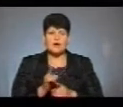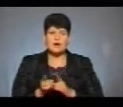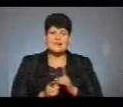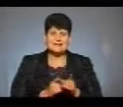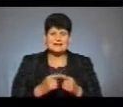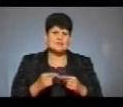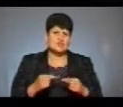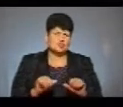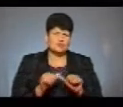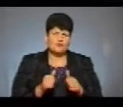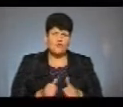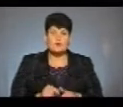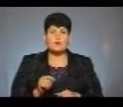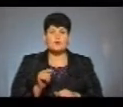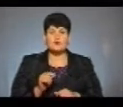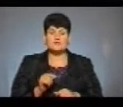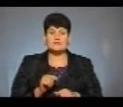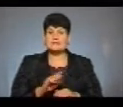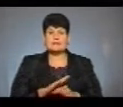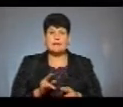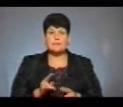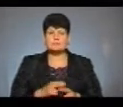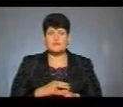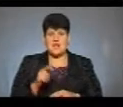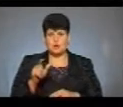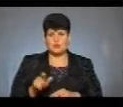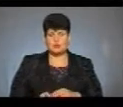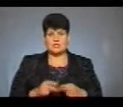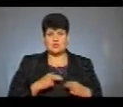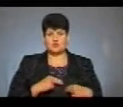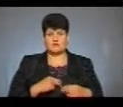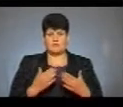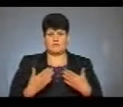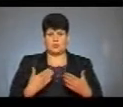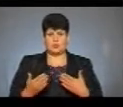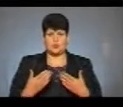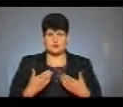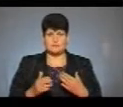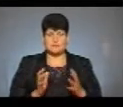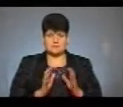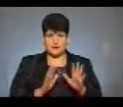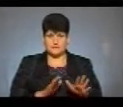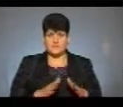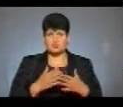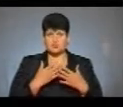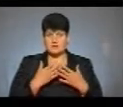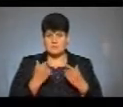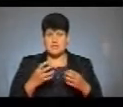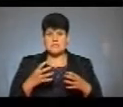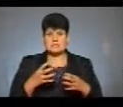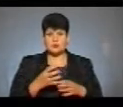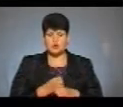реорганізація, інші форми, вони не позбавляють людину трудових відносин. Трудові відносини зберігаються, якщо немає, звичайно, там